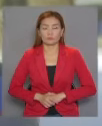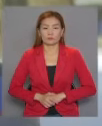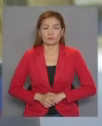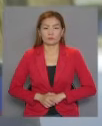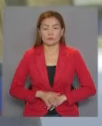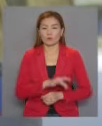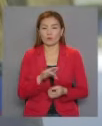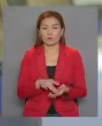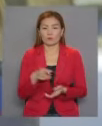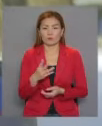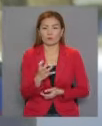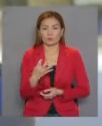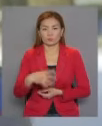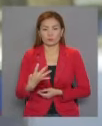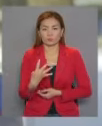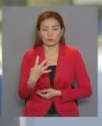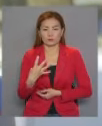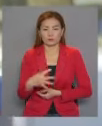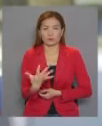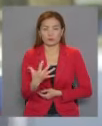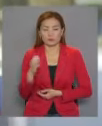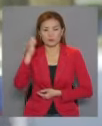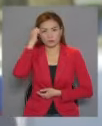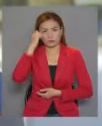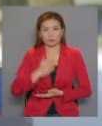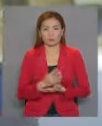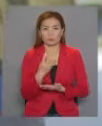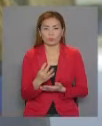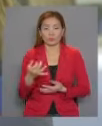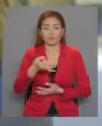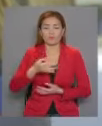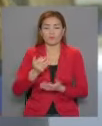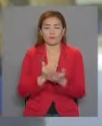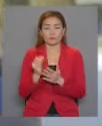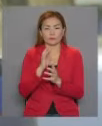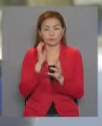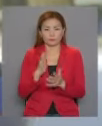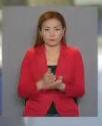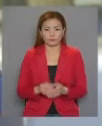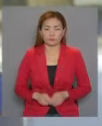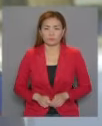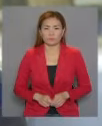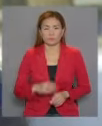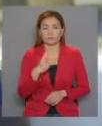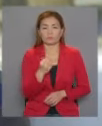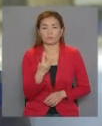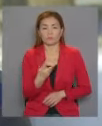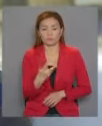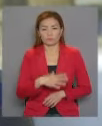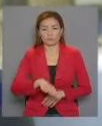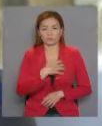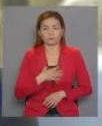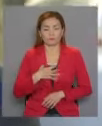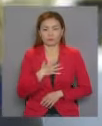Атырау облысы бойынша 1445 ескерткіш есепке алынған. Оның 4-теуі республикалық дәрежеде қорғалатын, 313 жергілікті маңызы